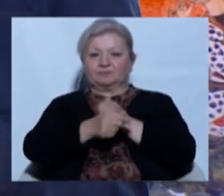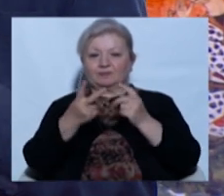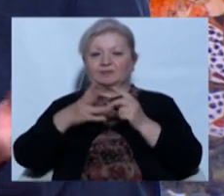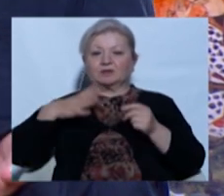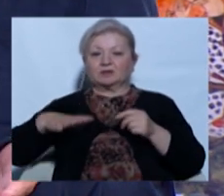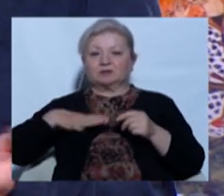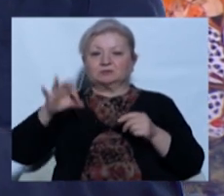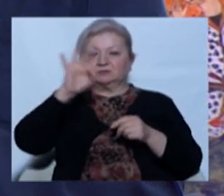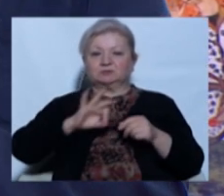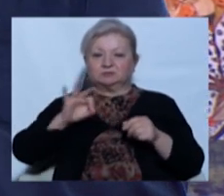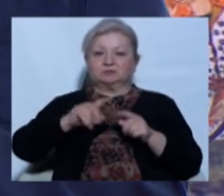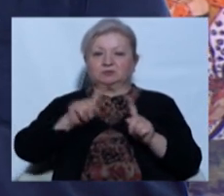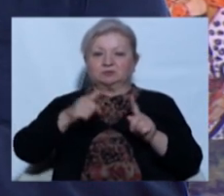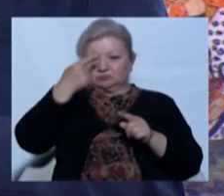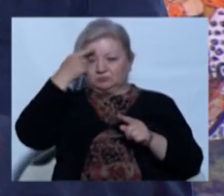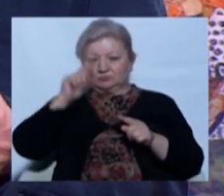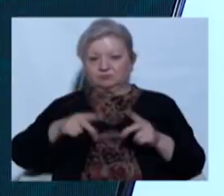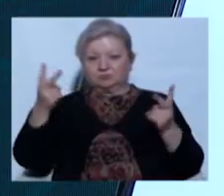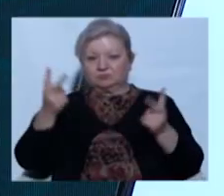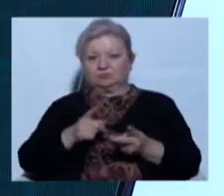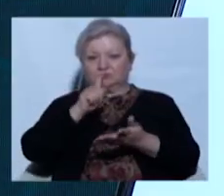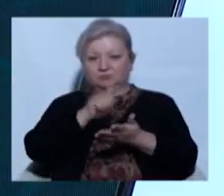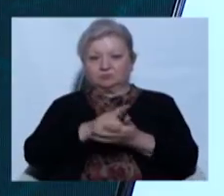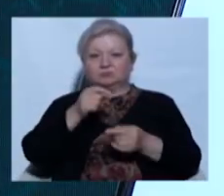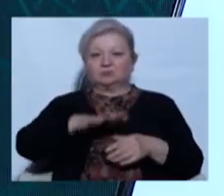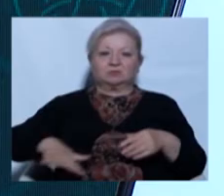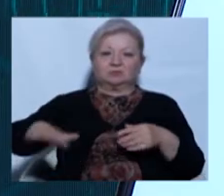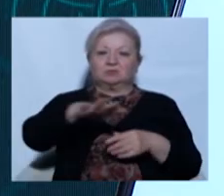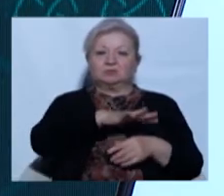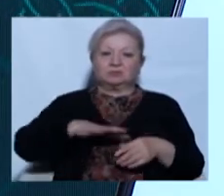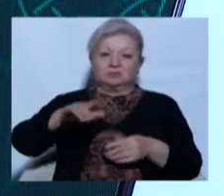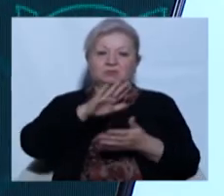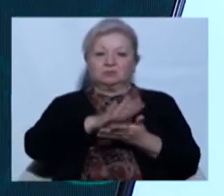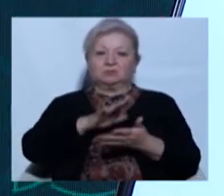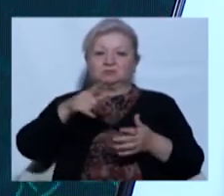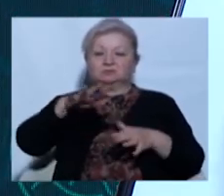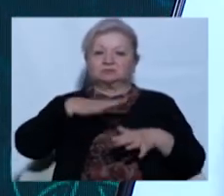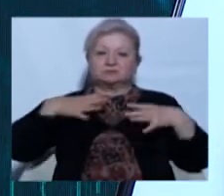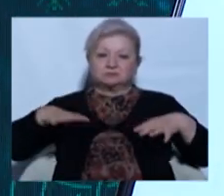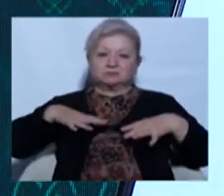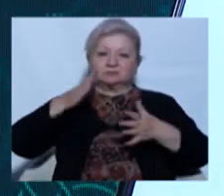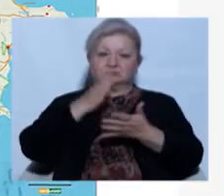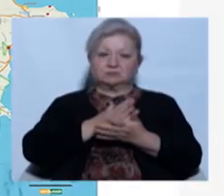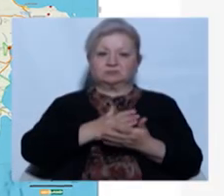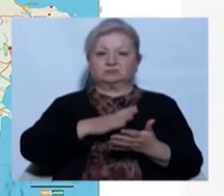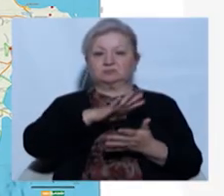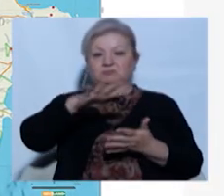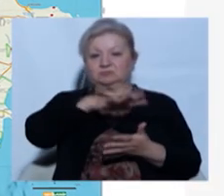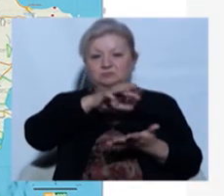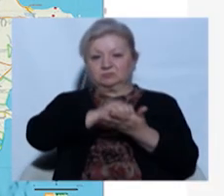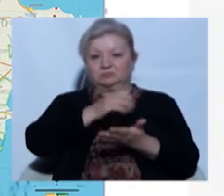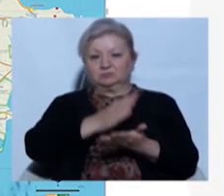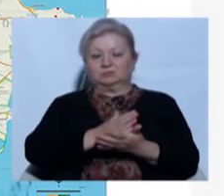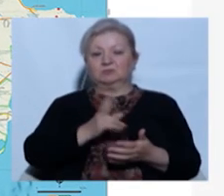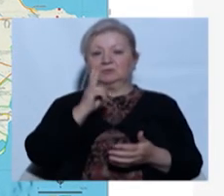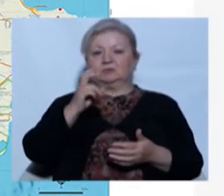რაც უნდა ვიცოდეთ აუცილებლად, ეს არის მდებარეობის თვალსაზრისით. საქართველო მდებარეობს კავკასიაში, ანუ